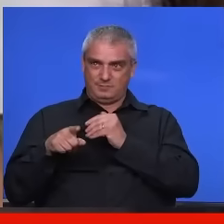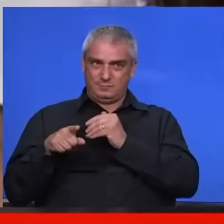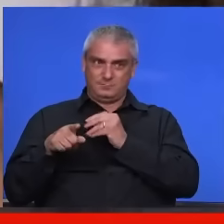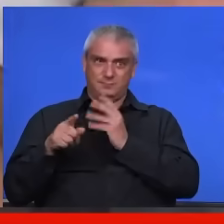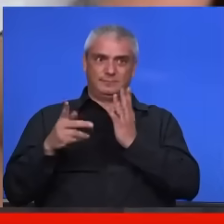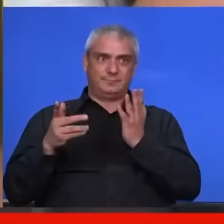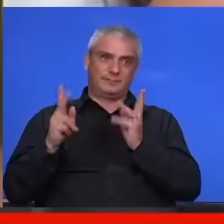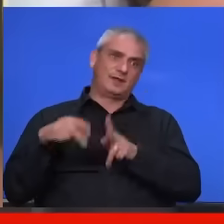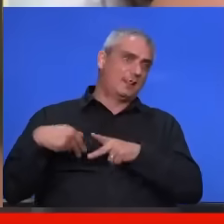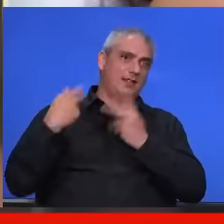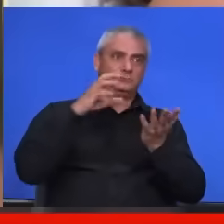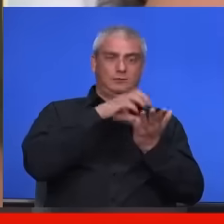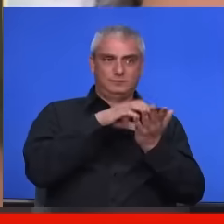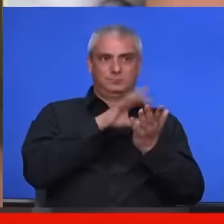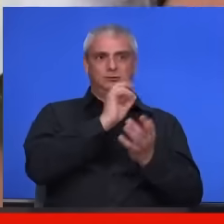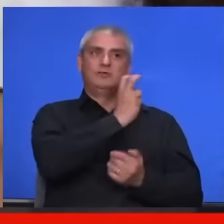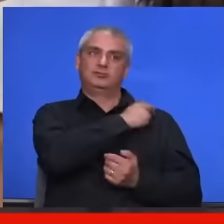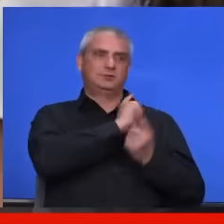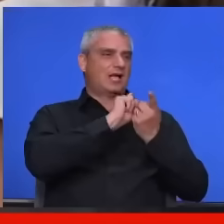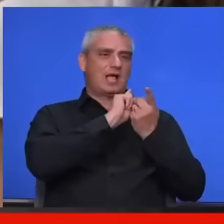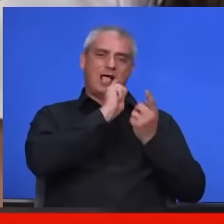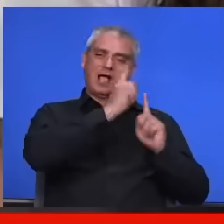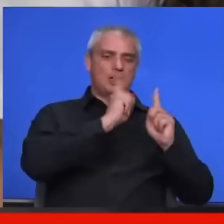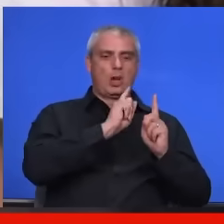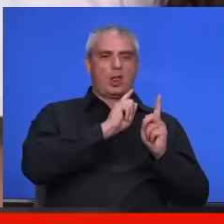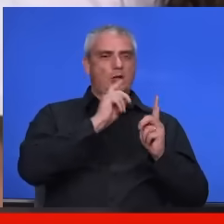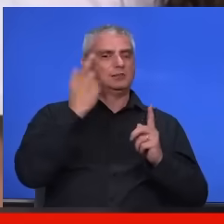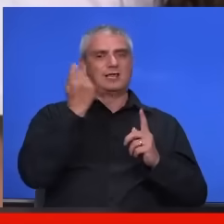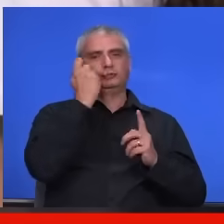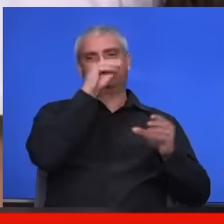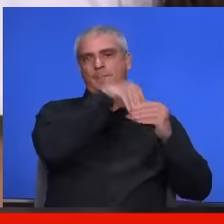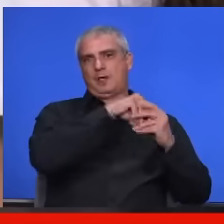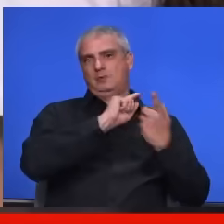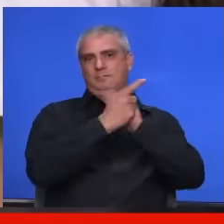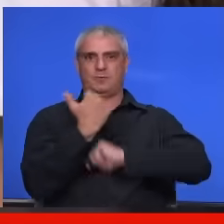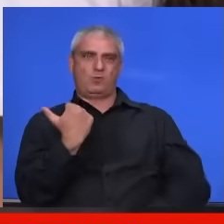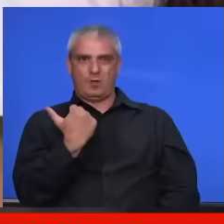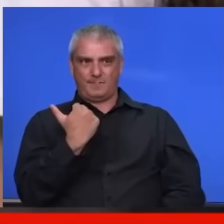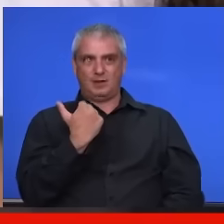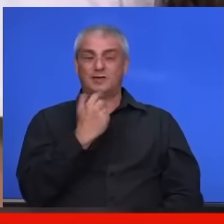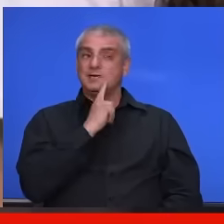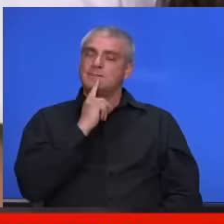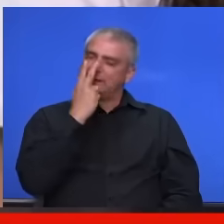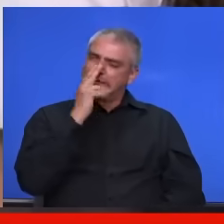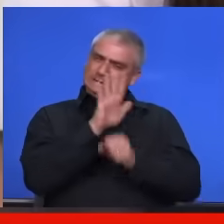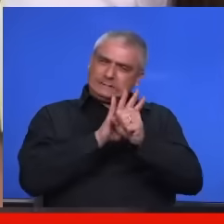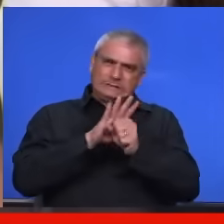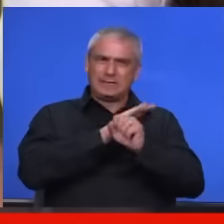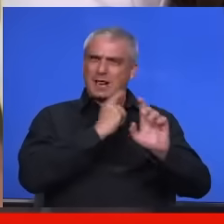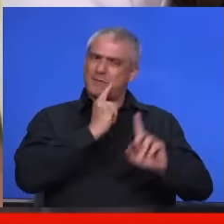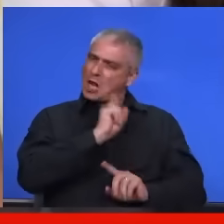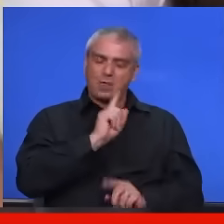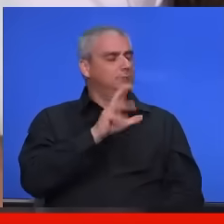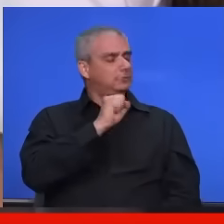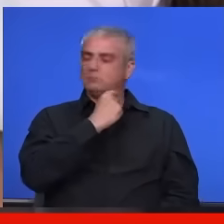ולחזור לבסיס כדי שקצינה אחרת לא תסגור שבת במקומה. אימא שלי ניסתה להניע אותה מזה,